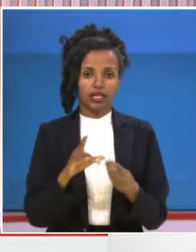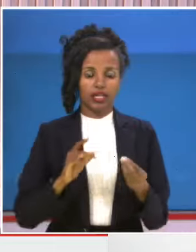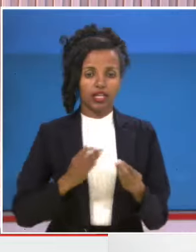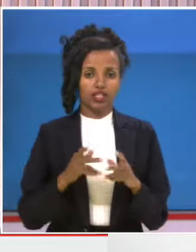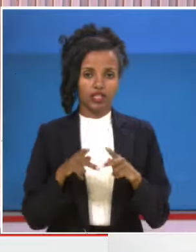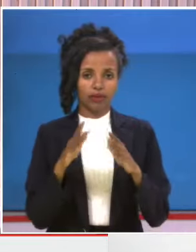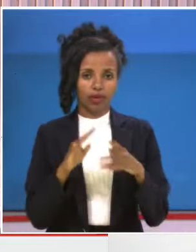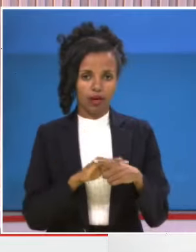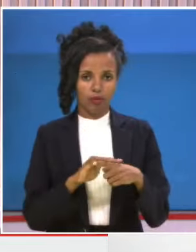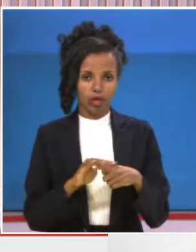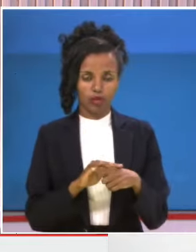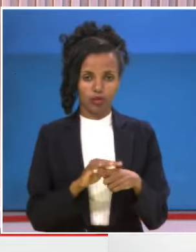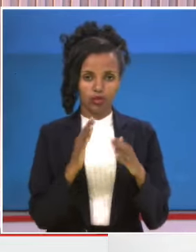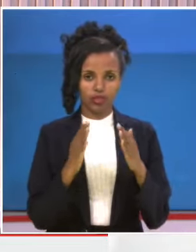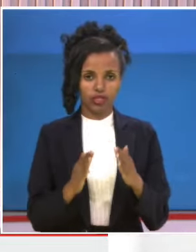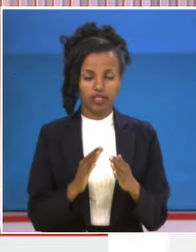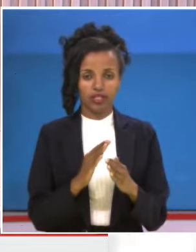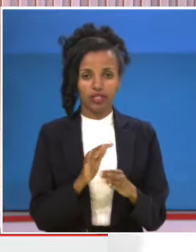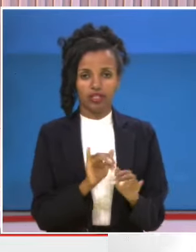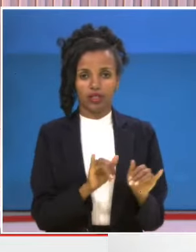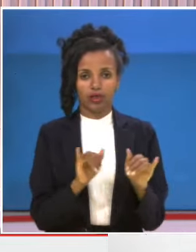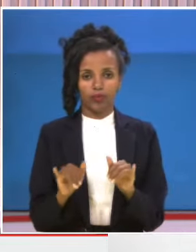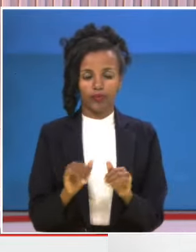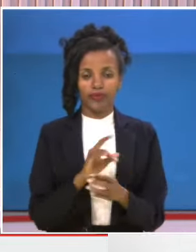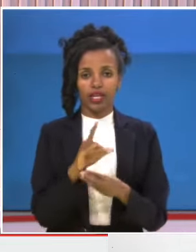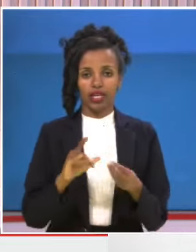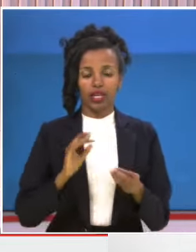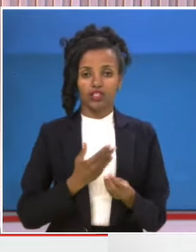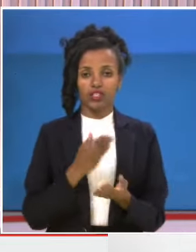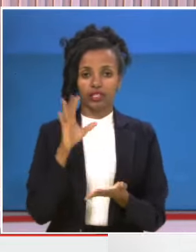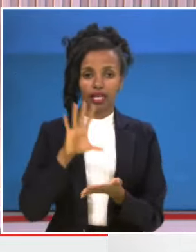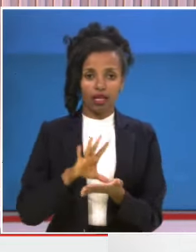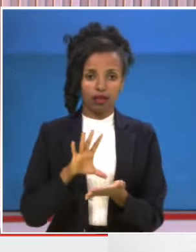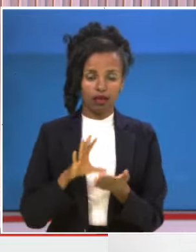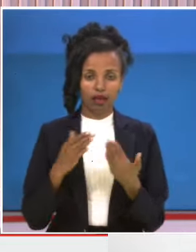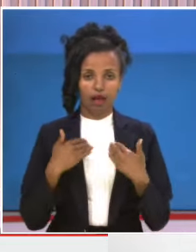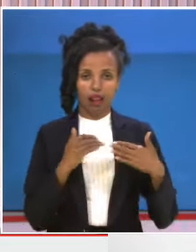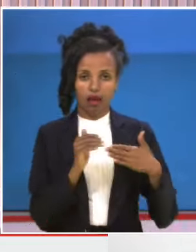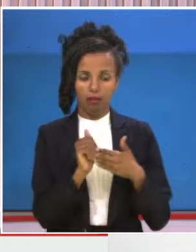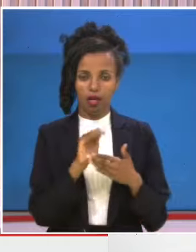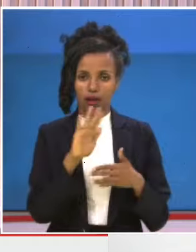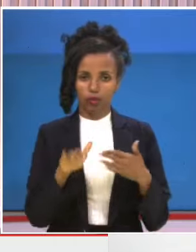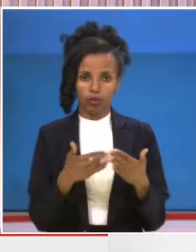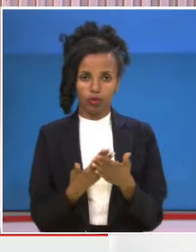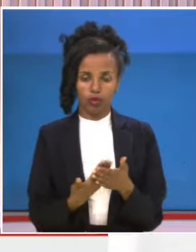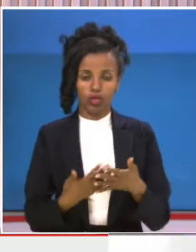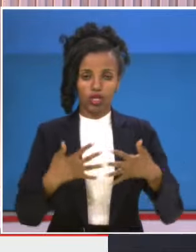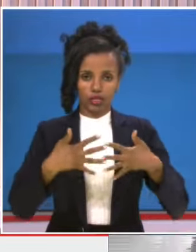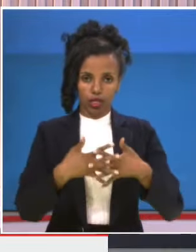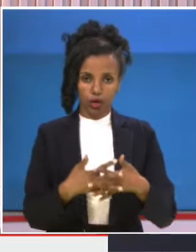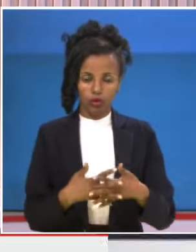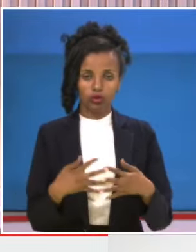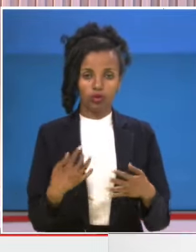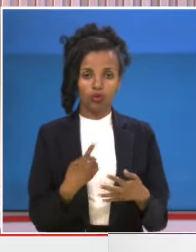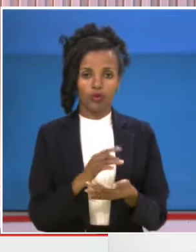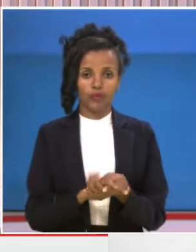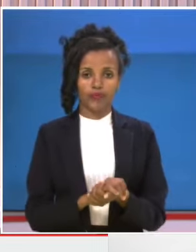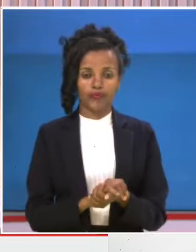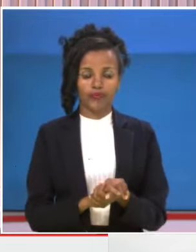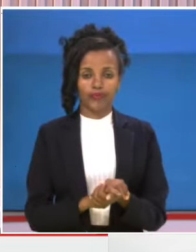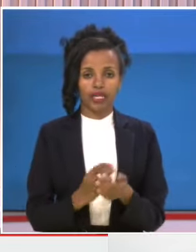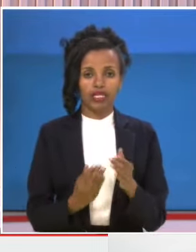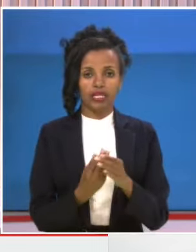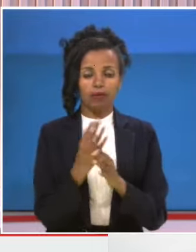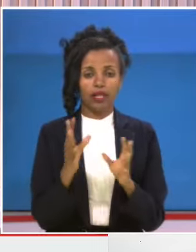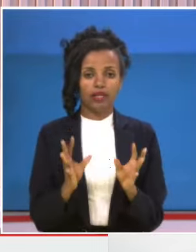ሙያተኞች እንዲሁም የክልላችን በገጠር ያለ አመራር በሙሉ እጅና ጓንት ሆኖ የሰብል